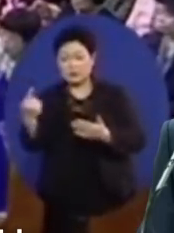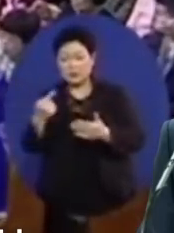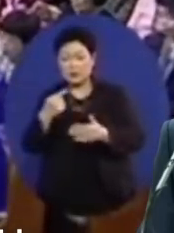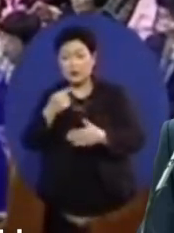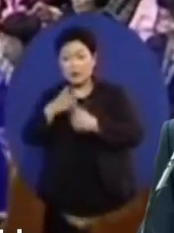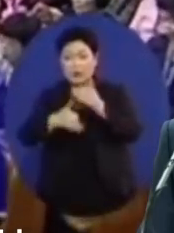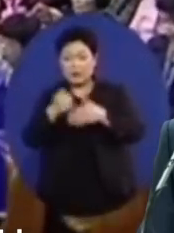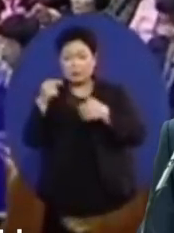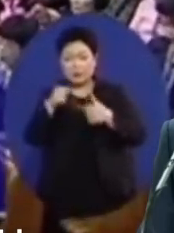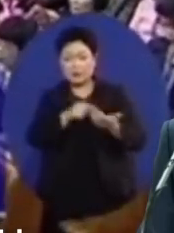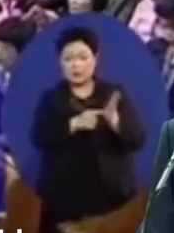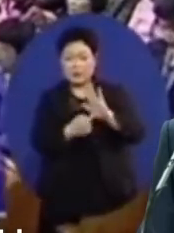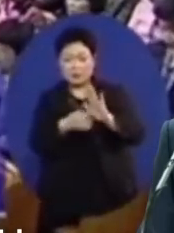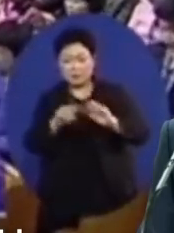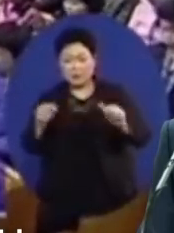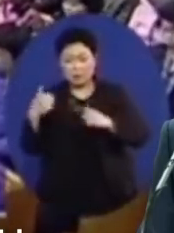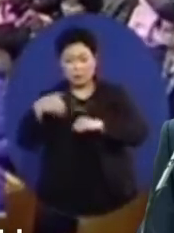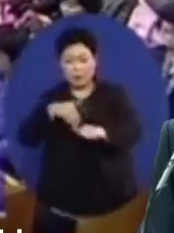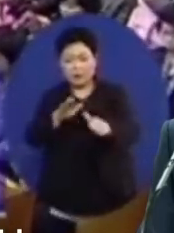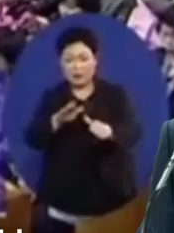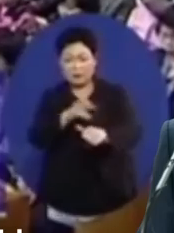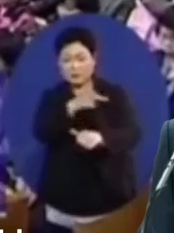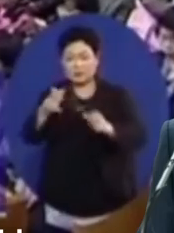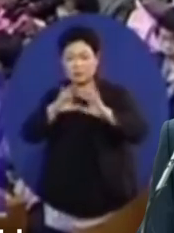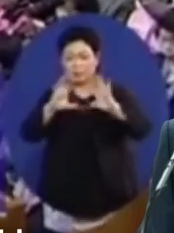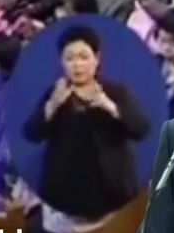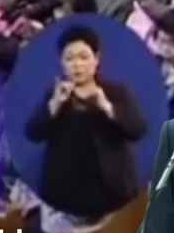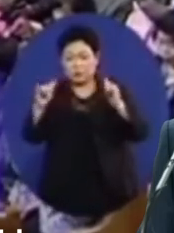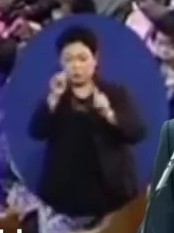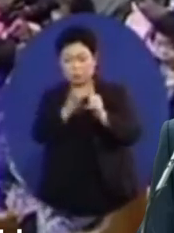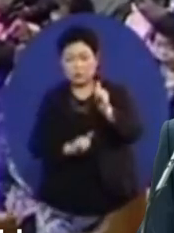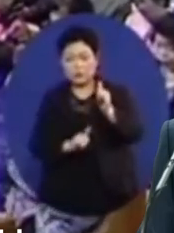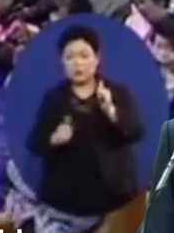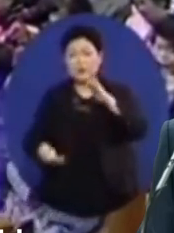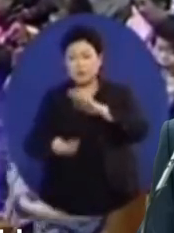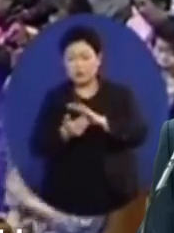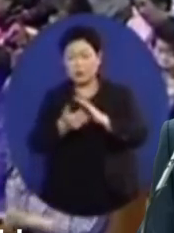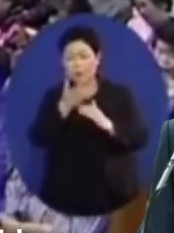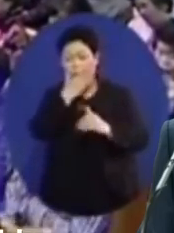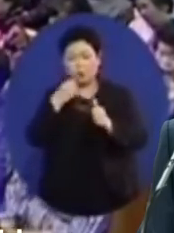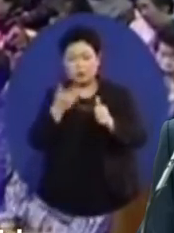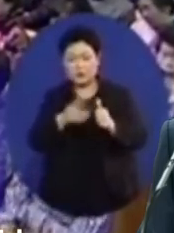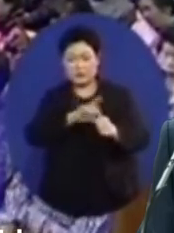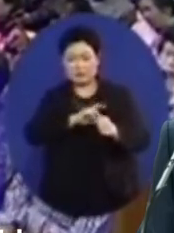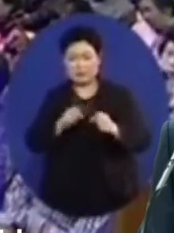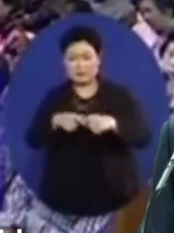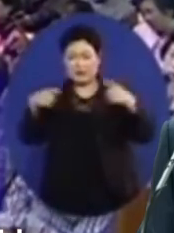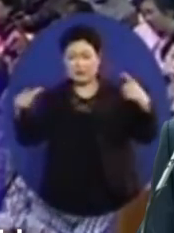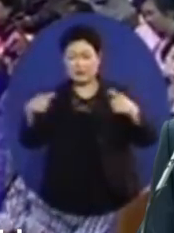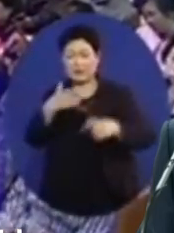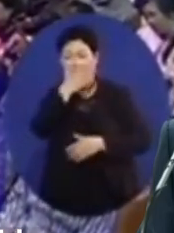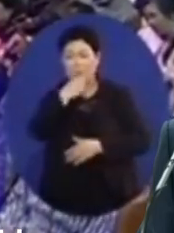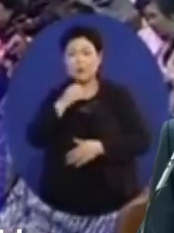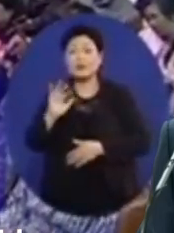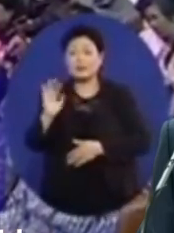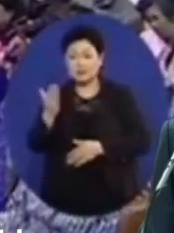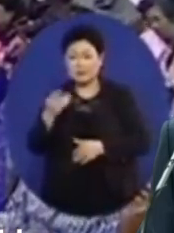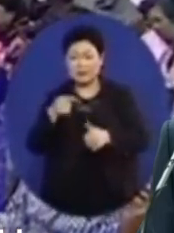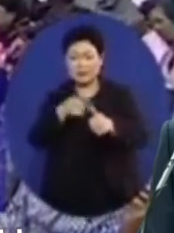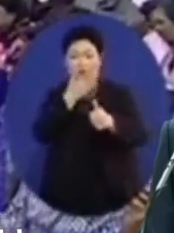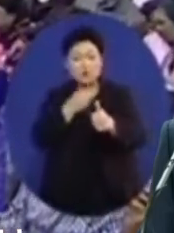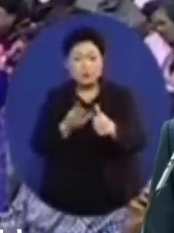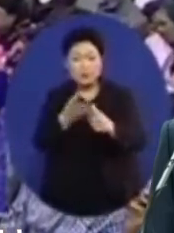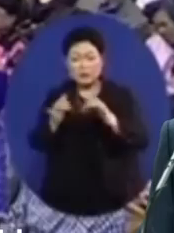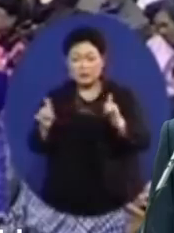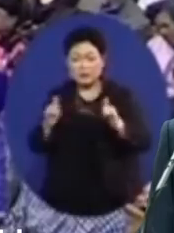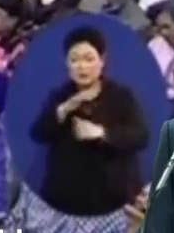보여줄 땅으로 가라. 내가 너로 큰 민족을 이루고 네게 복을 주어 내 이름을 창대케 하리니 너는 복이 될지라. 너를 축복하는 자에게는